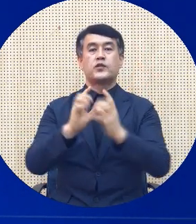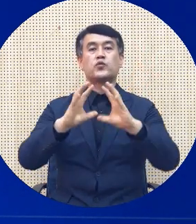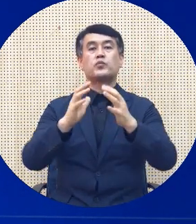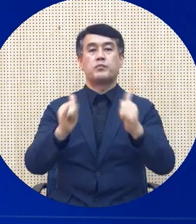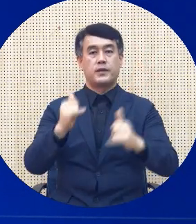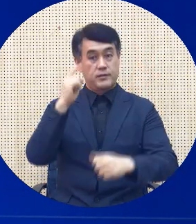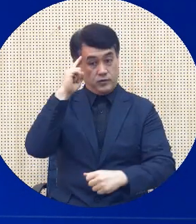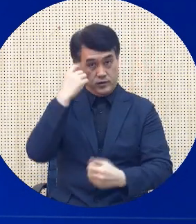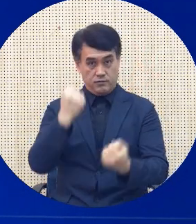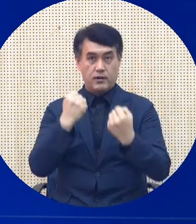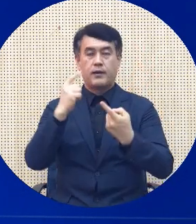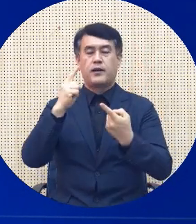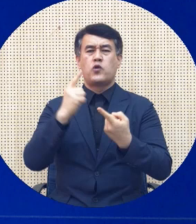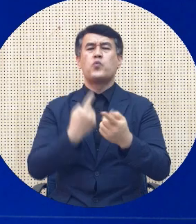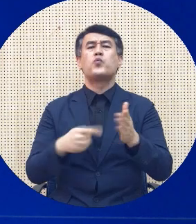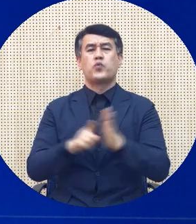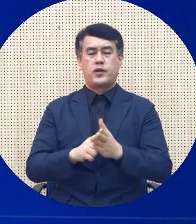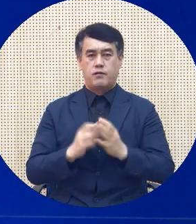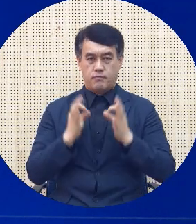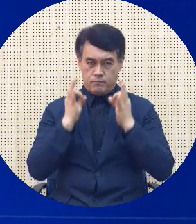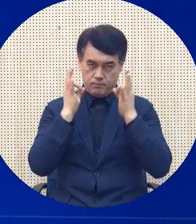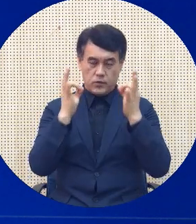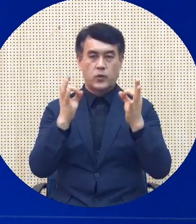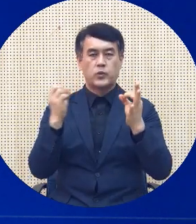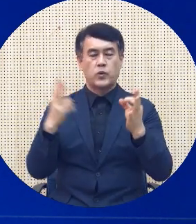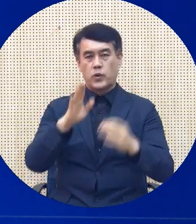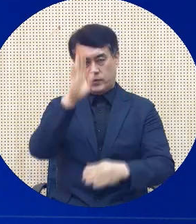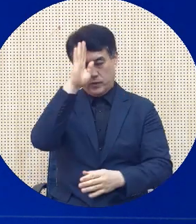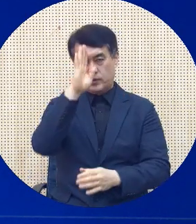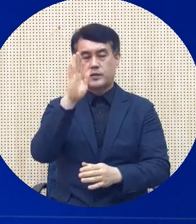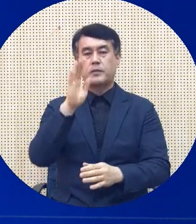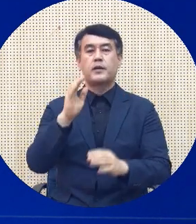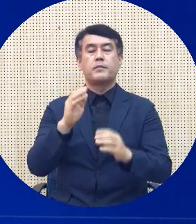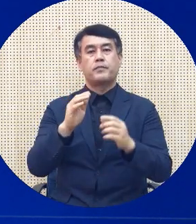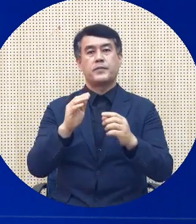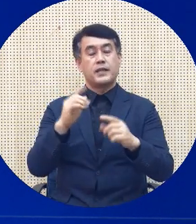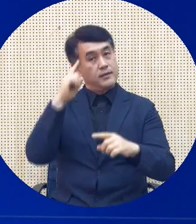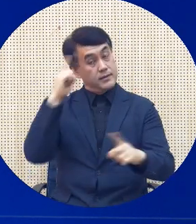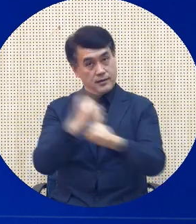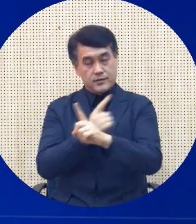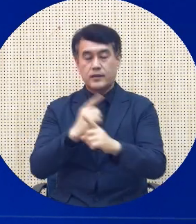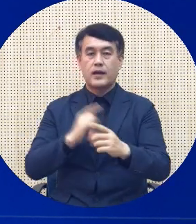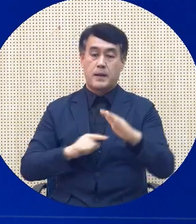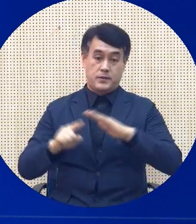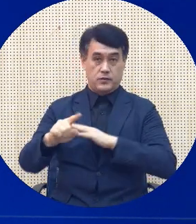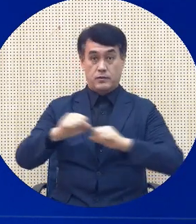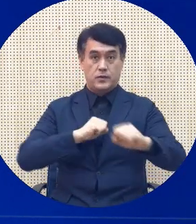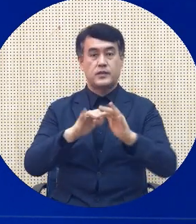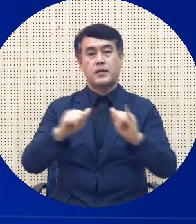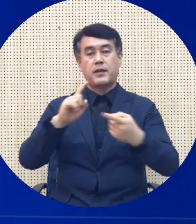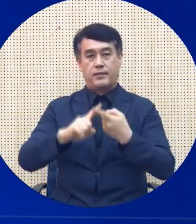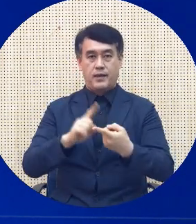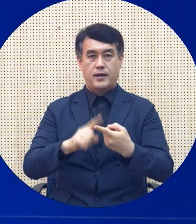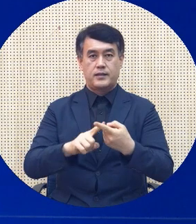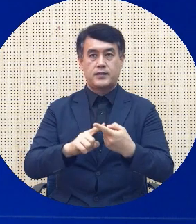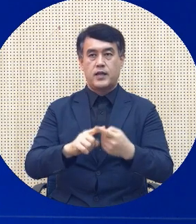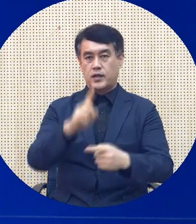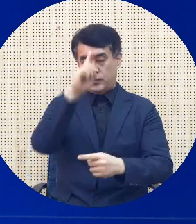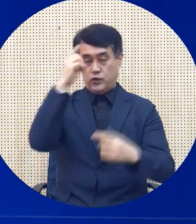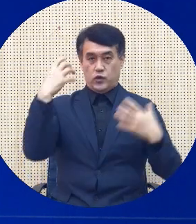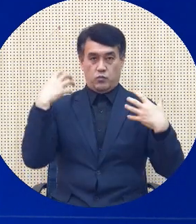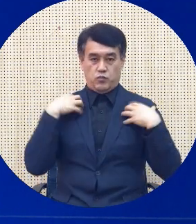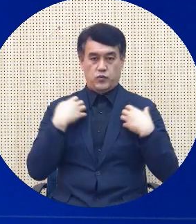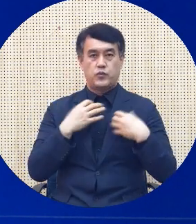국민의 정신건강을 위해 힘쓰시고 또 정신질환 인식 개선에 앞장서시는 분들에 대한 정보의 포상